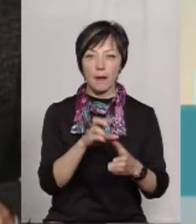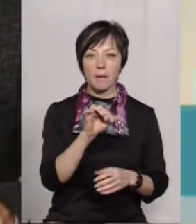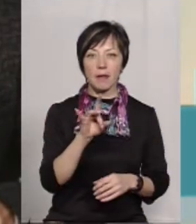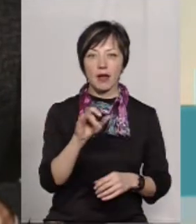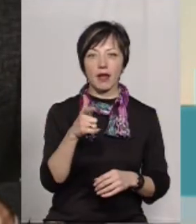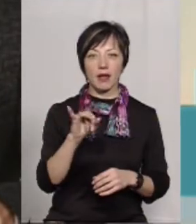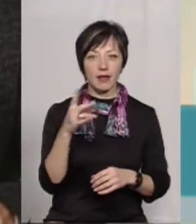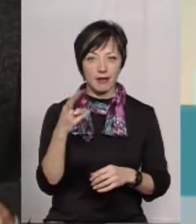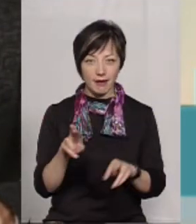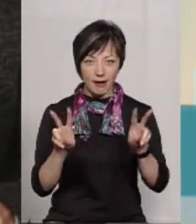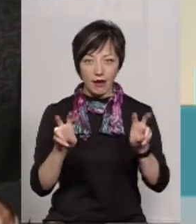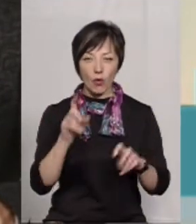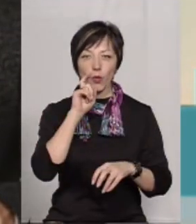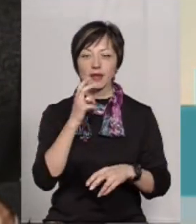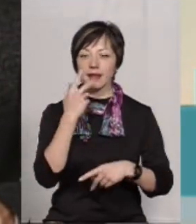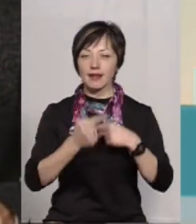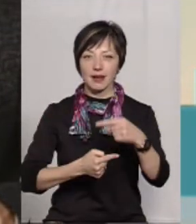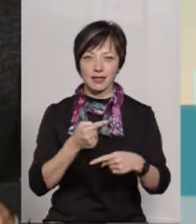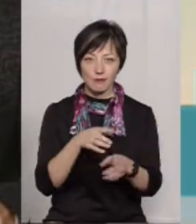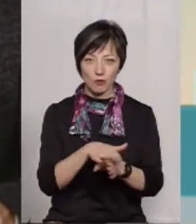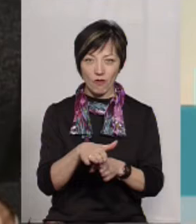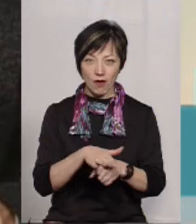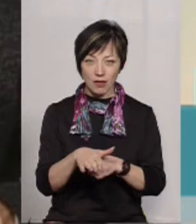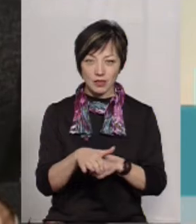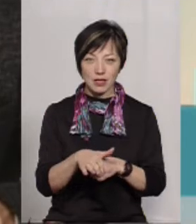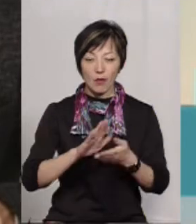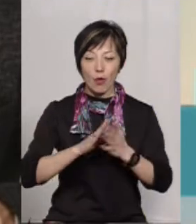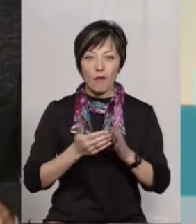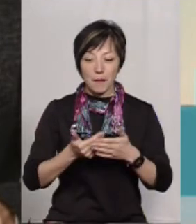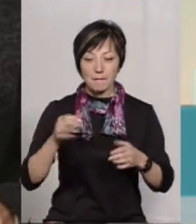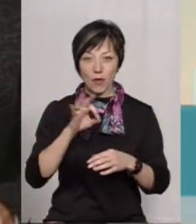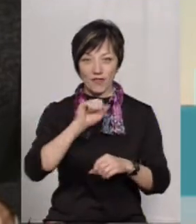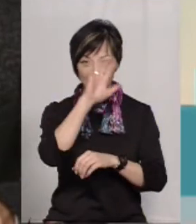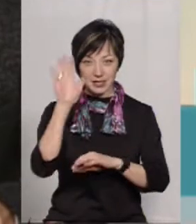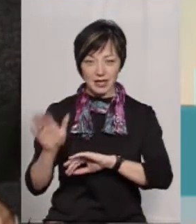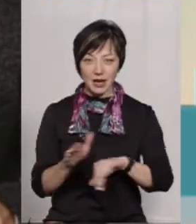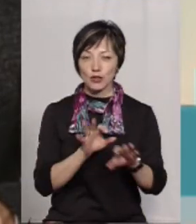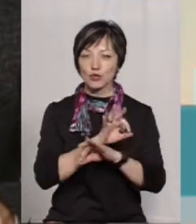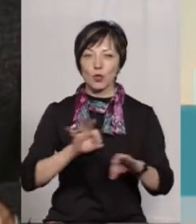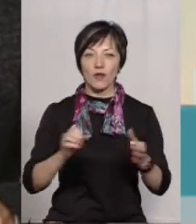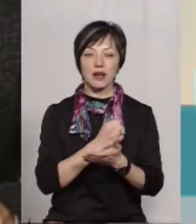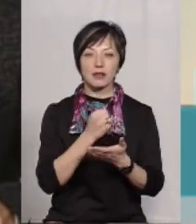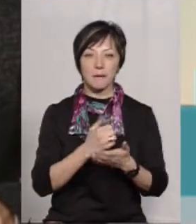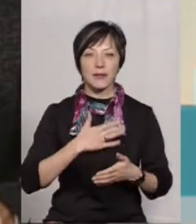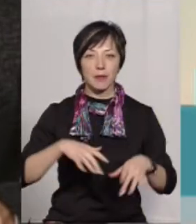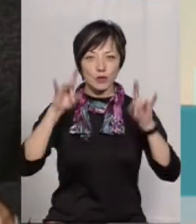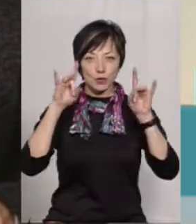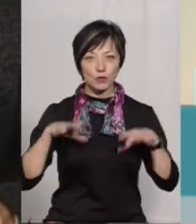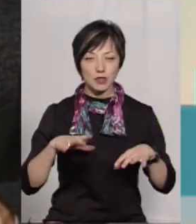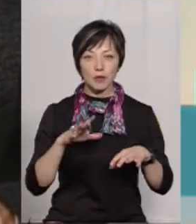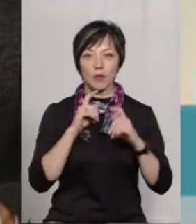«Берегиня», тобто це відбувалося в українських традиціях. Ми провели чудову реєстрацію і приємним